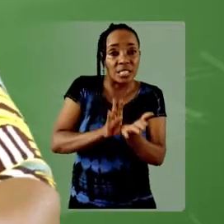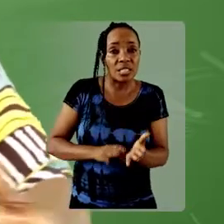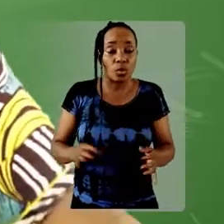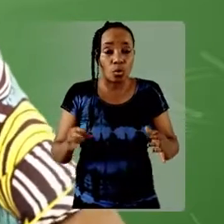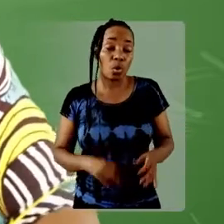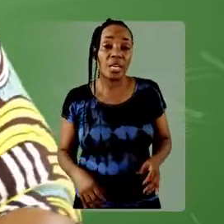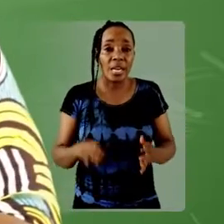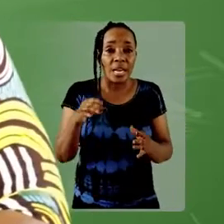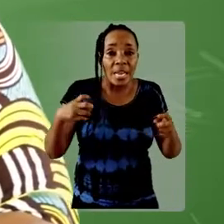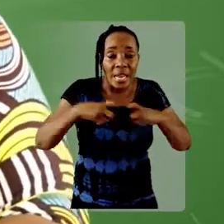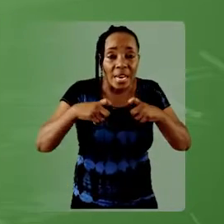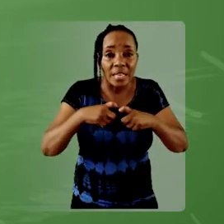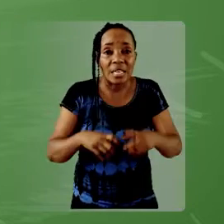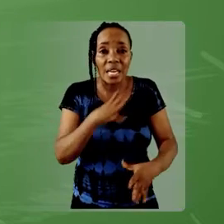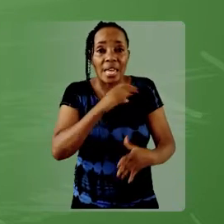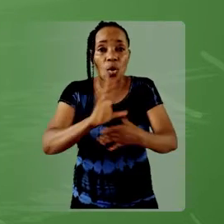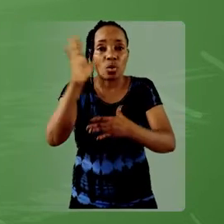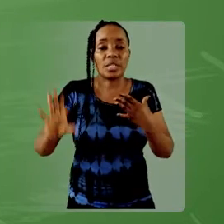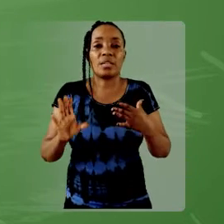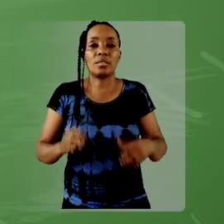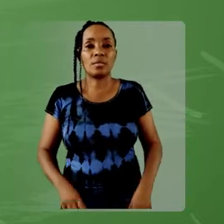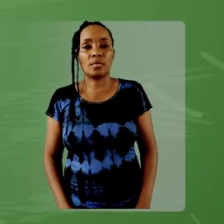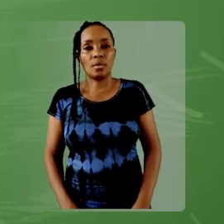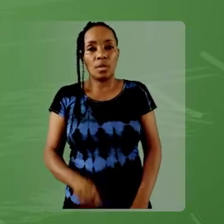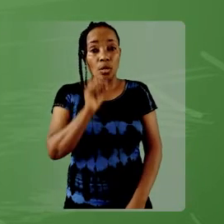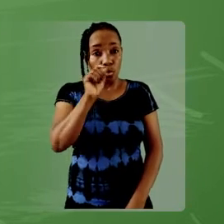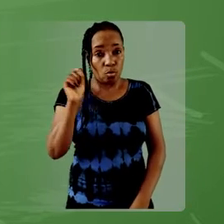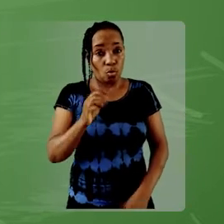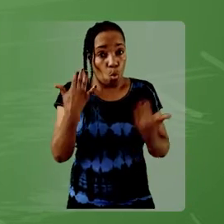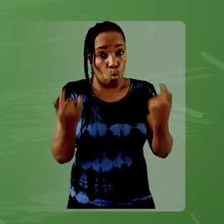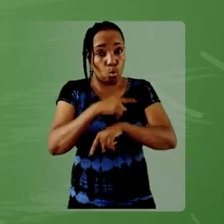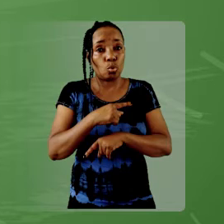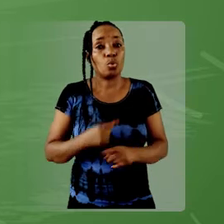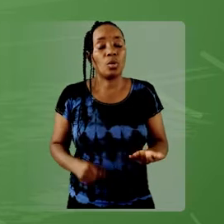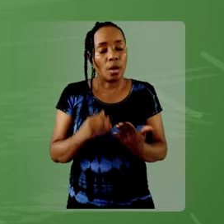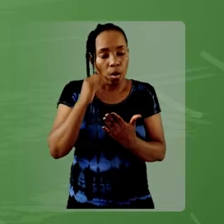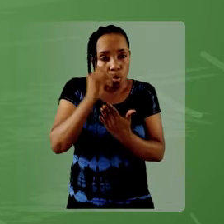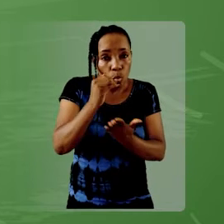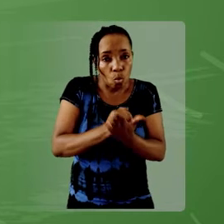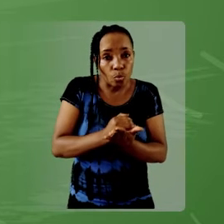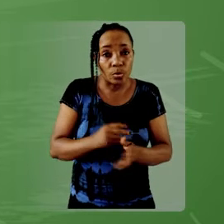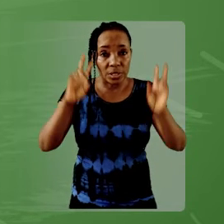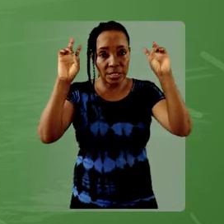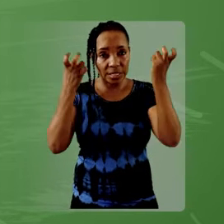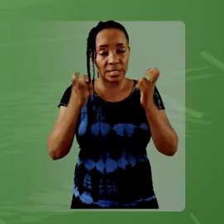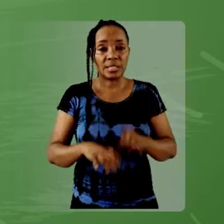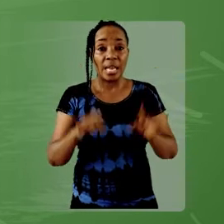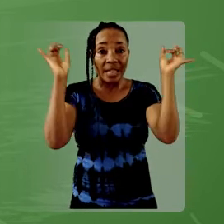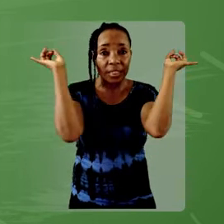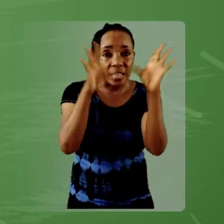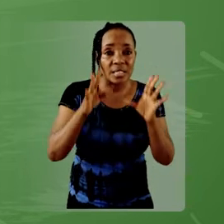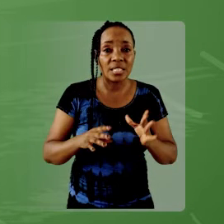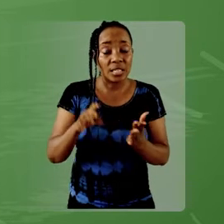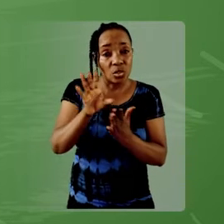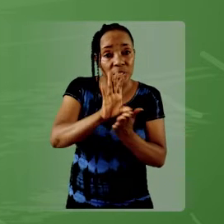leurs conséquences. La leçon du jour aura donc pour titre « Les dangers